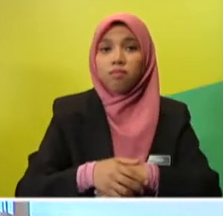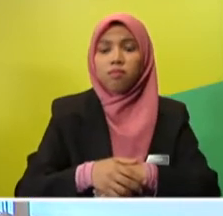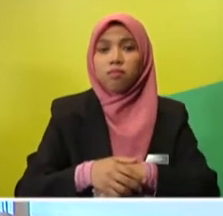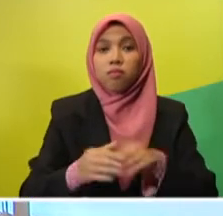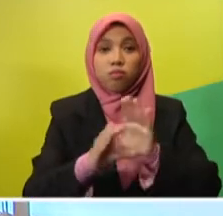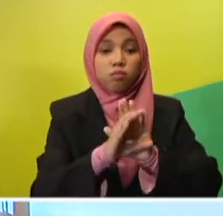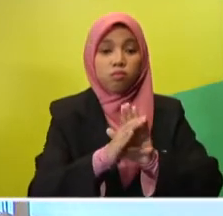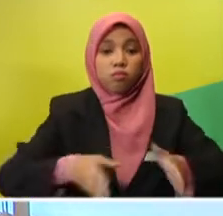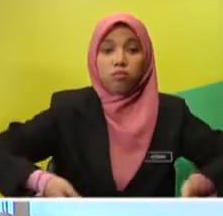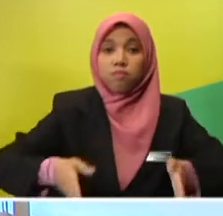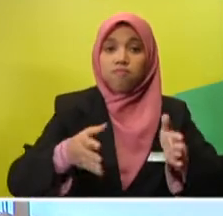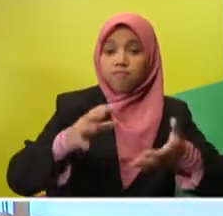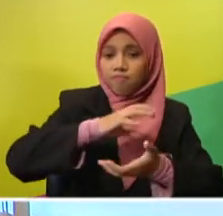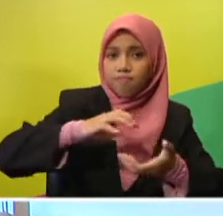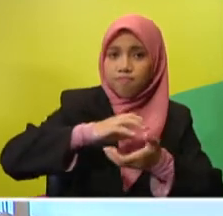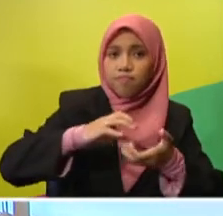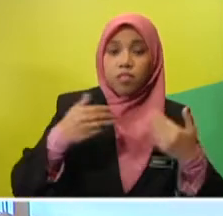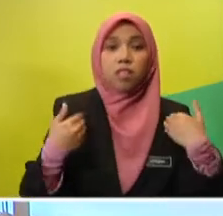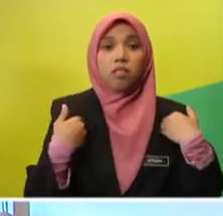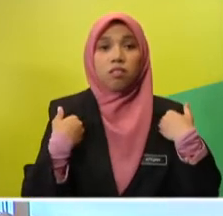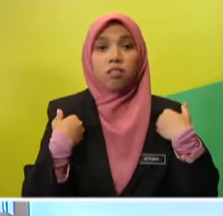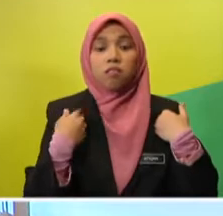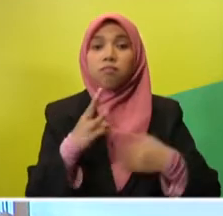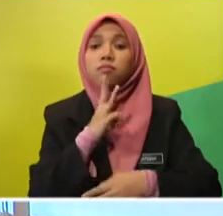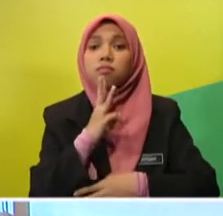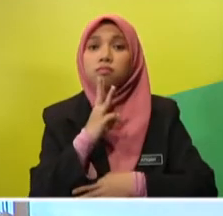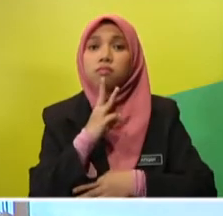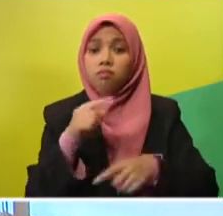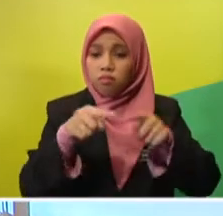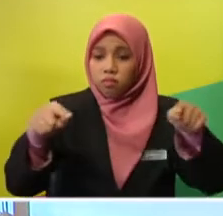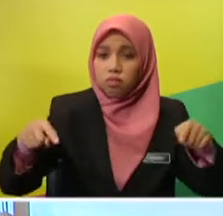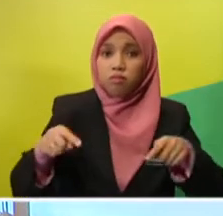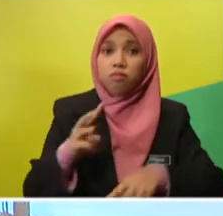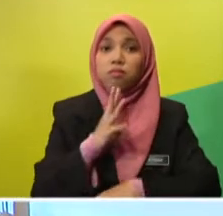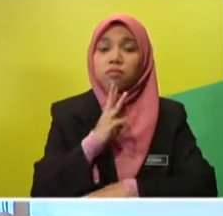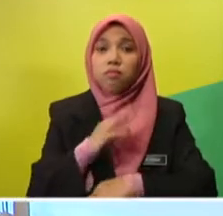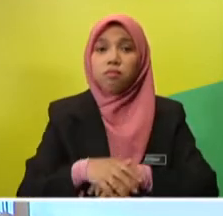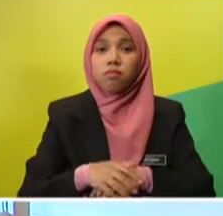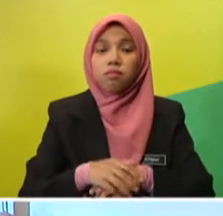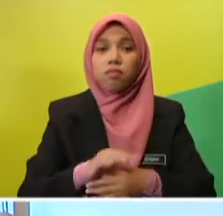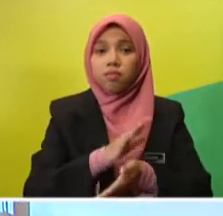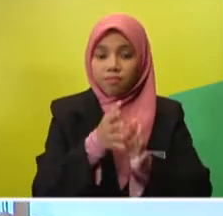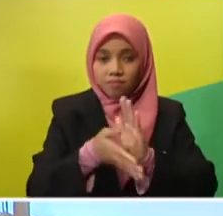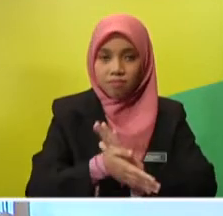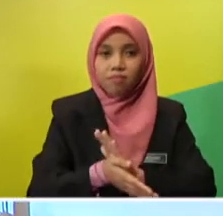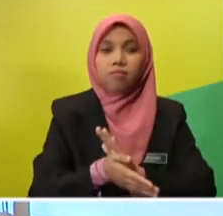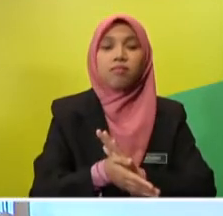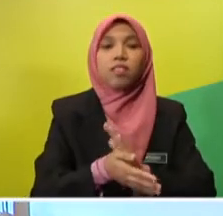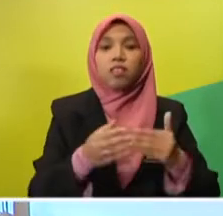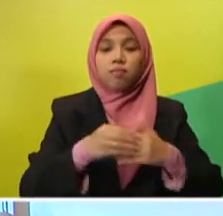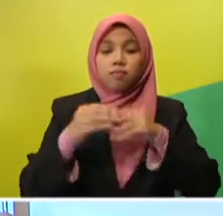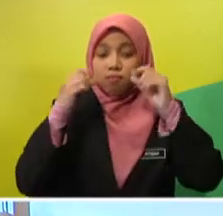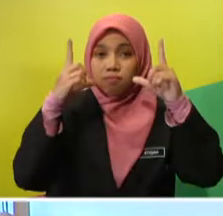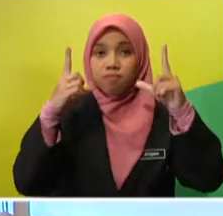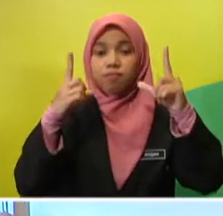tengah berjalan, tiba-tiba ada satu halangan di hadapan. Jadi pemandu celik perlu mainkan peranan sebagai pemberi informasi. Baiklah. Jadi kat